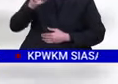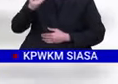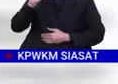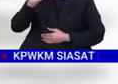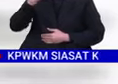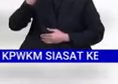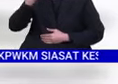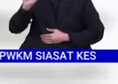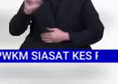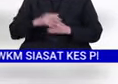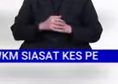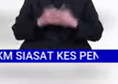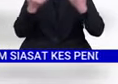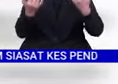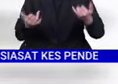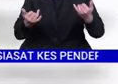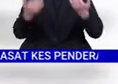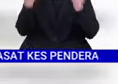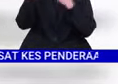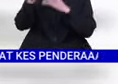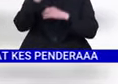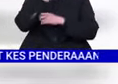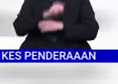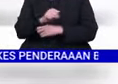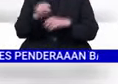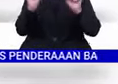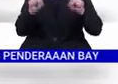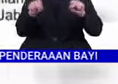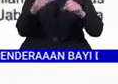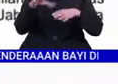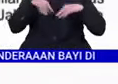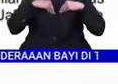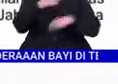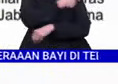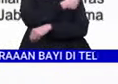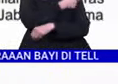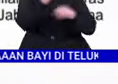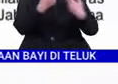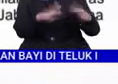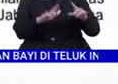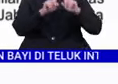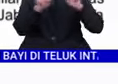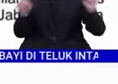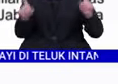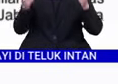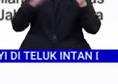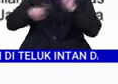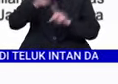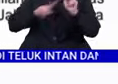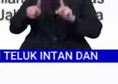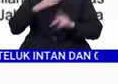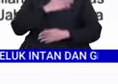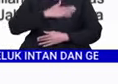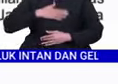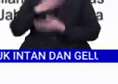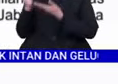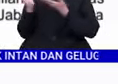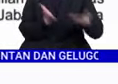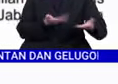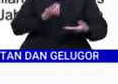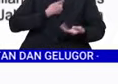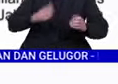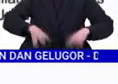Hai kehadiran dibenarkan tampak humur kepada yang telah menerima vaksin namun jemaah digalakkan untuk membawa sejarah sendiri